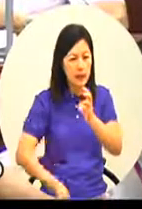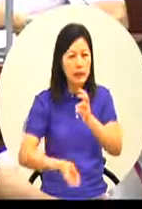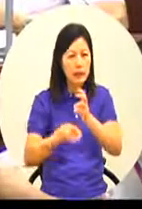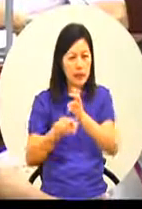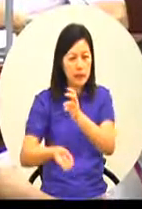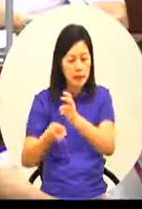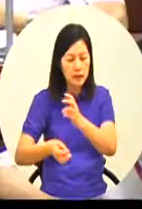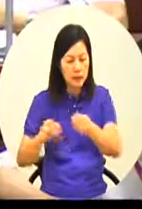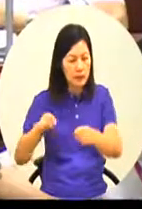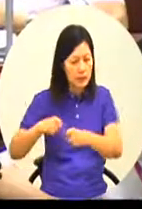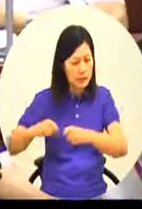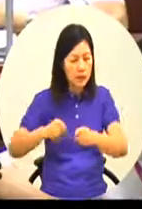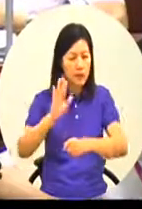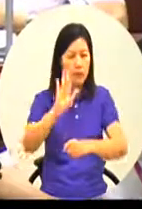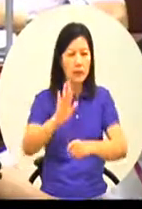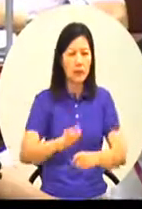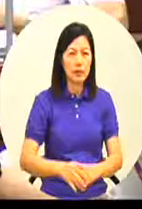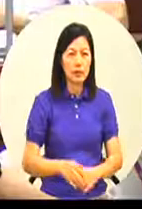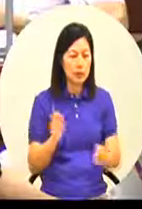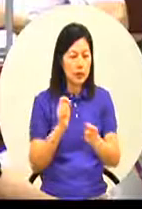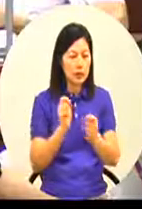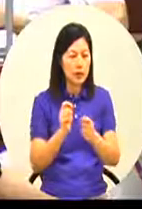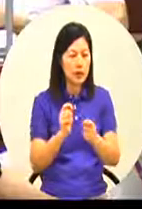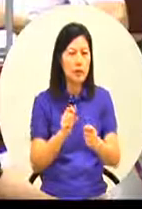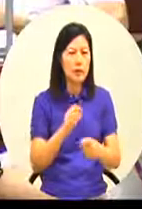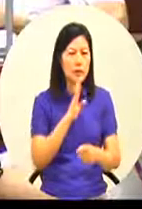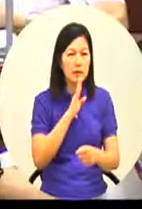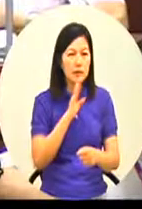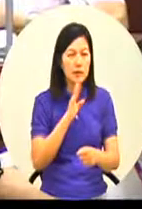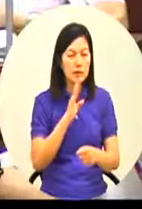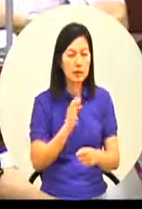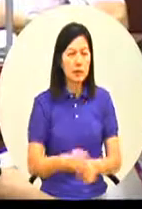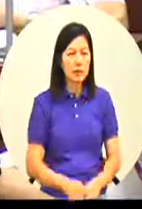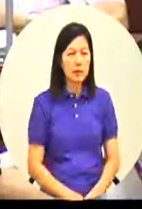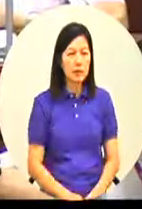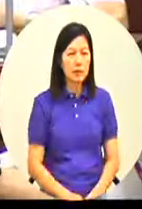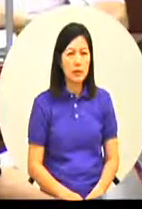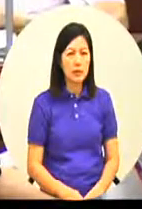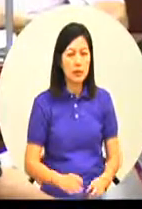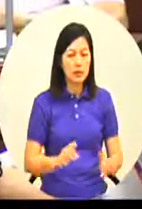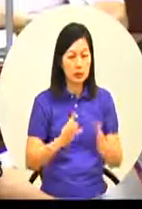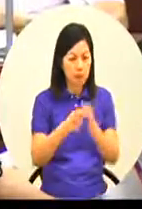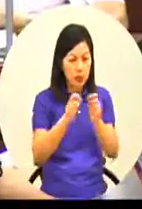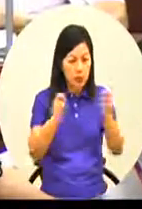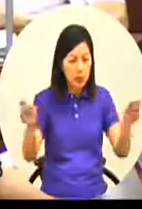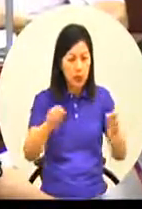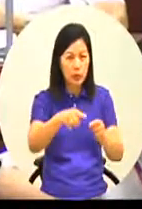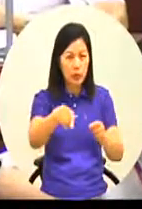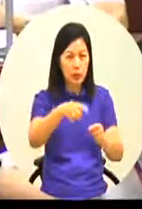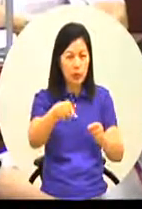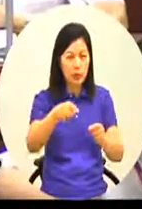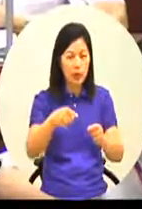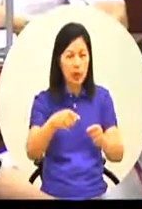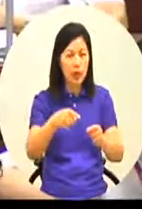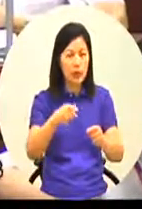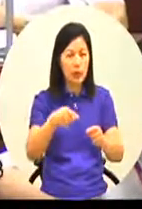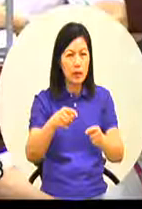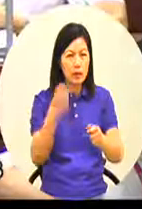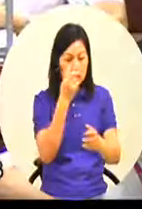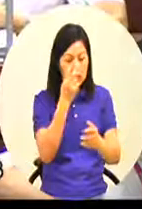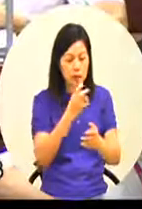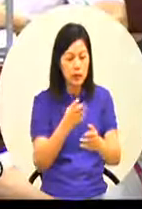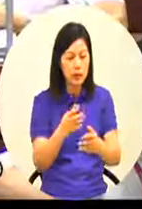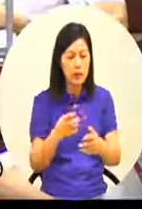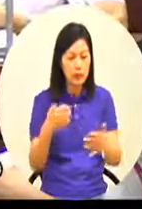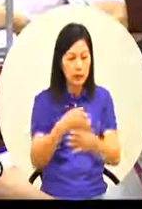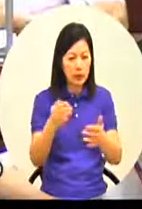设计了。那最近的就是因为就调那个永久路型的一个审定，那交通局的道安委员会已